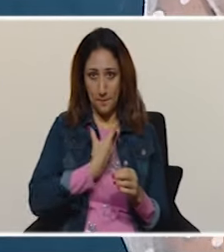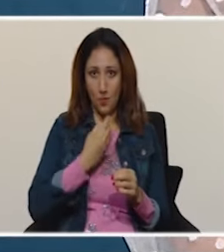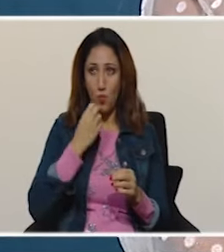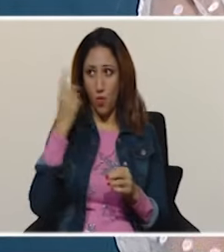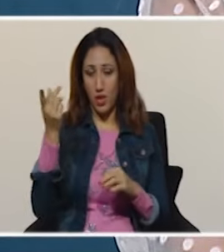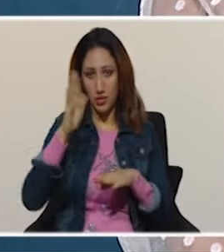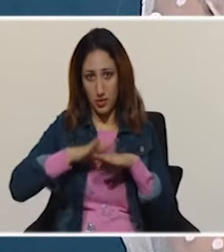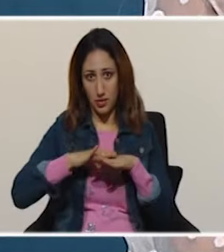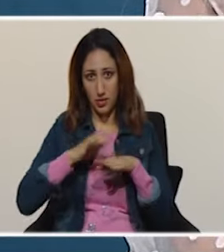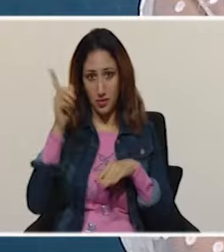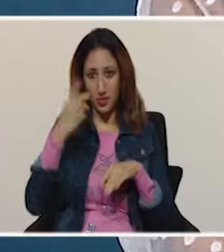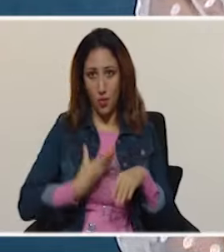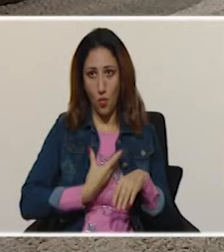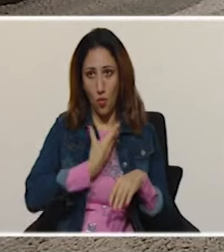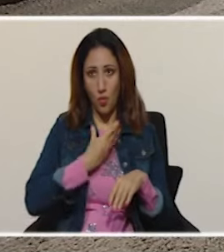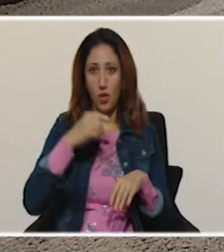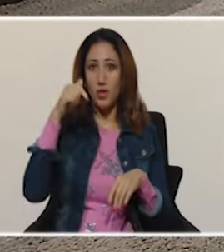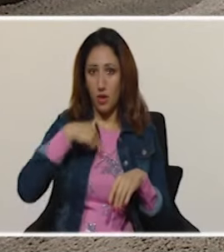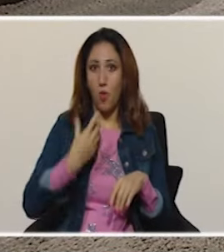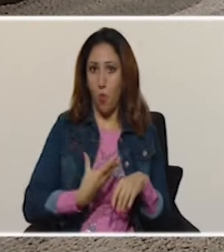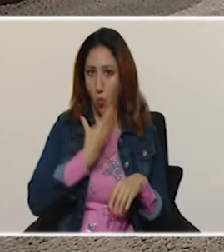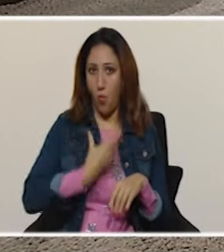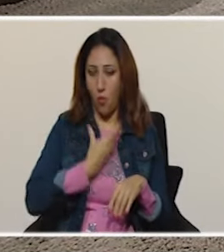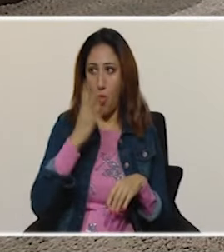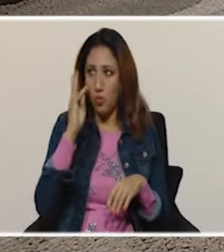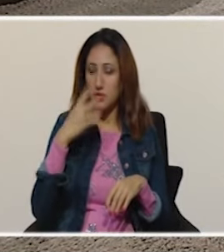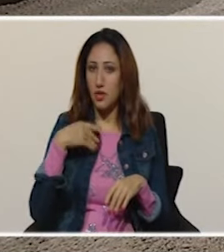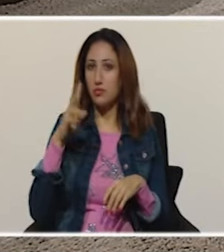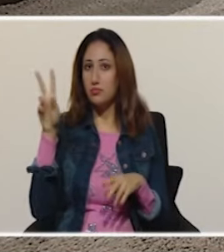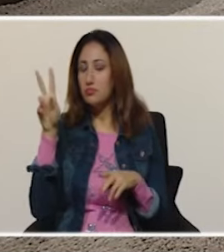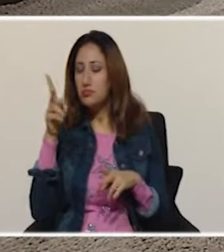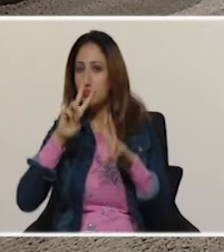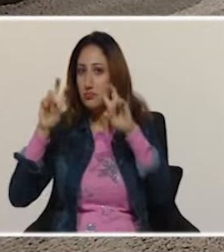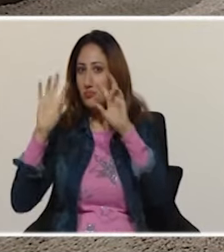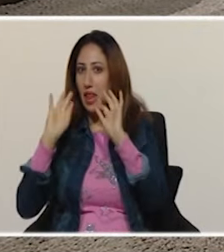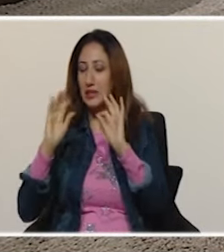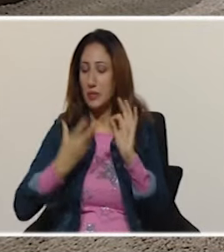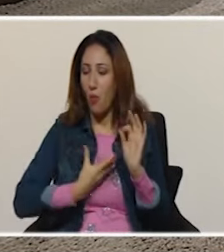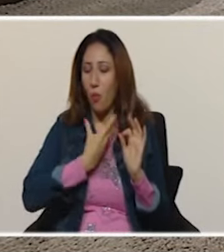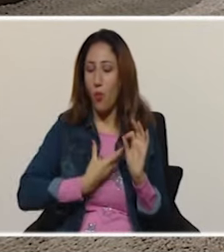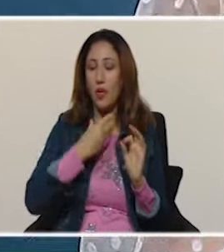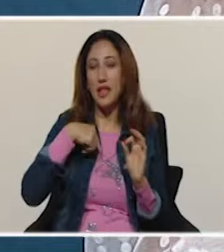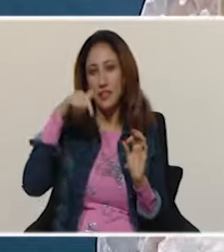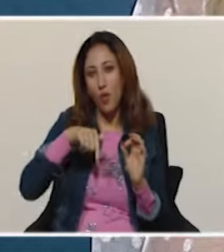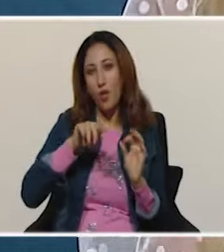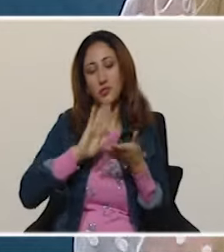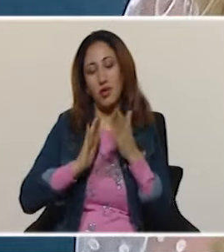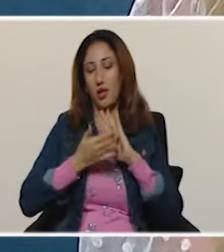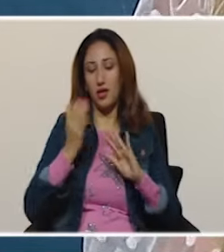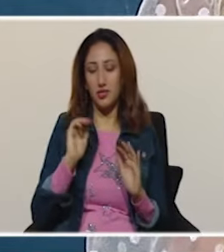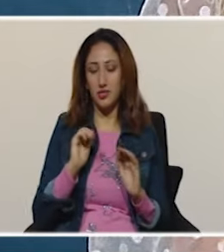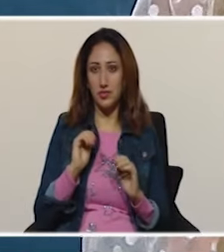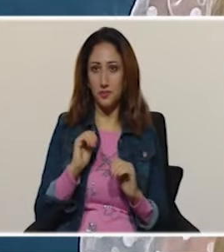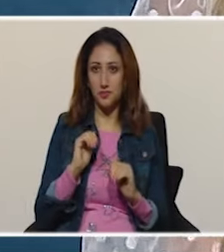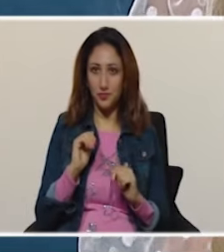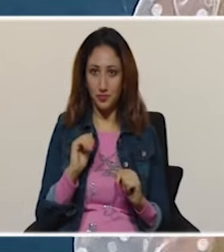كثير غير قبل، هلا تعالجت، اخذت الحقنه، ما اعرفش ايه، اشتغلت مع حالي. يعني الغيره مش يعني هي الغيره على فكره ما لها علاقه